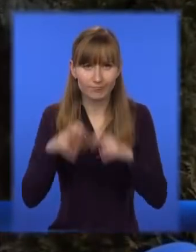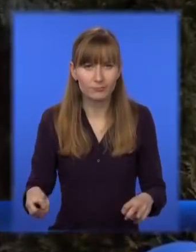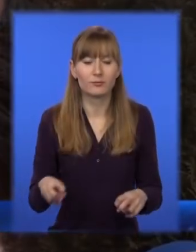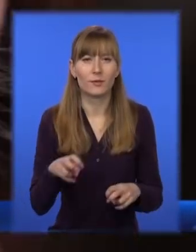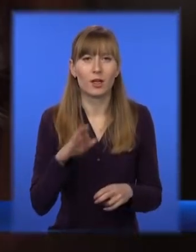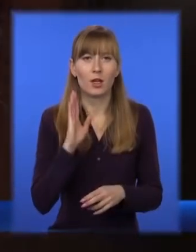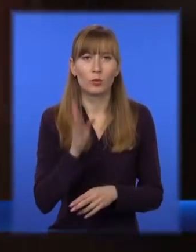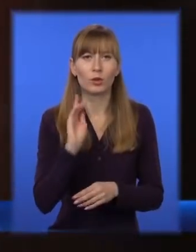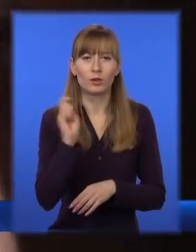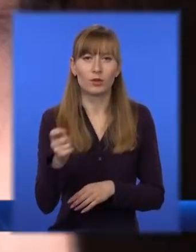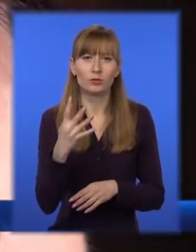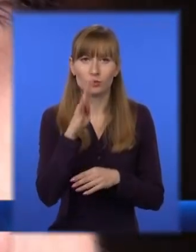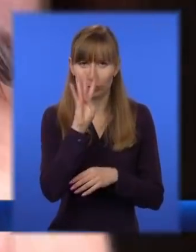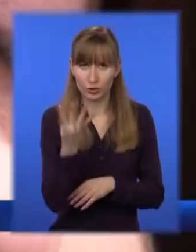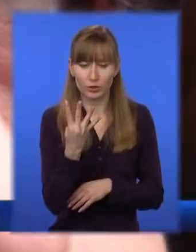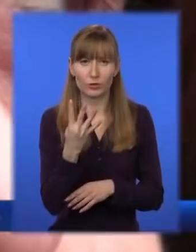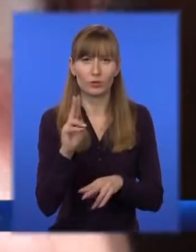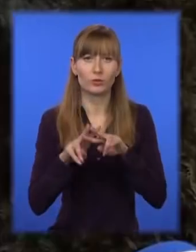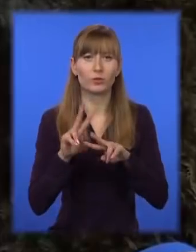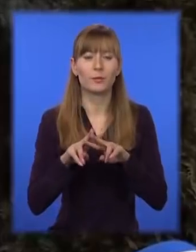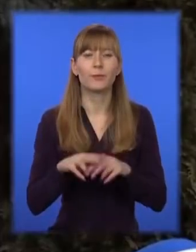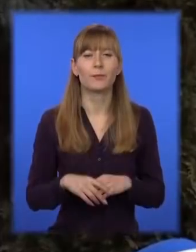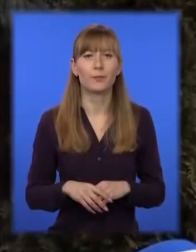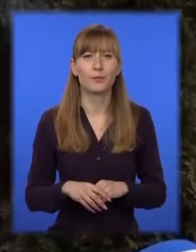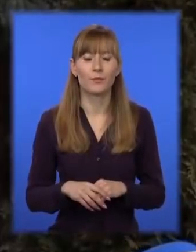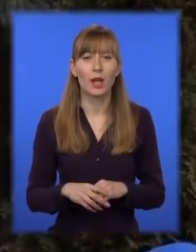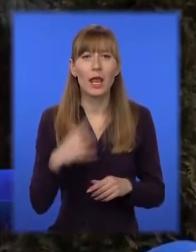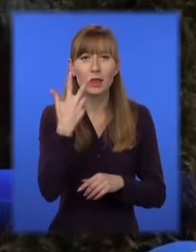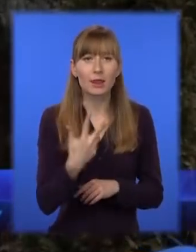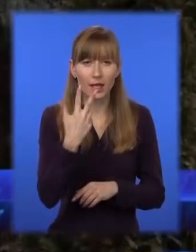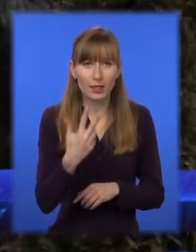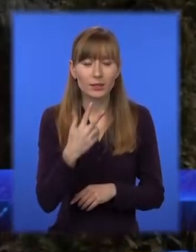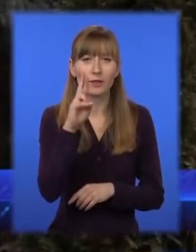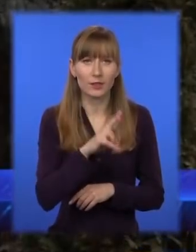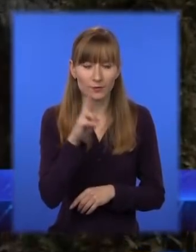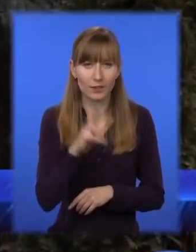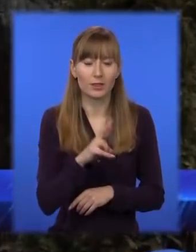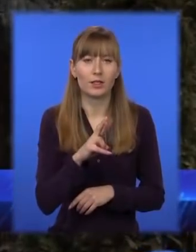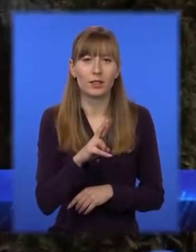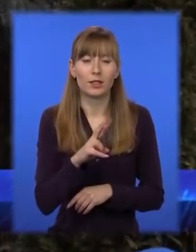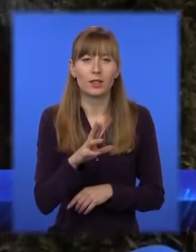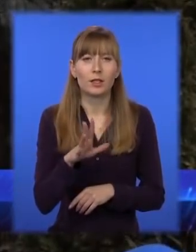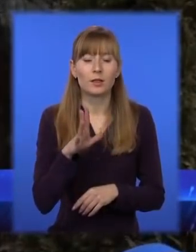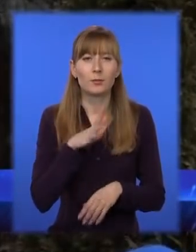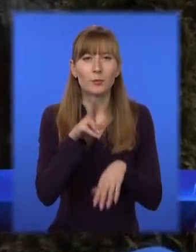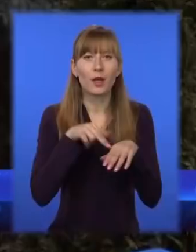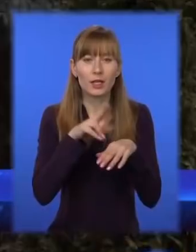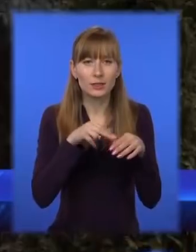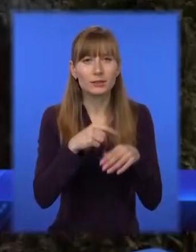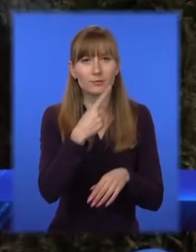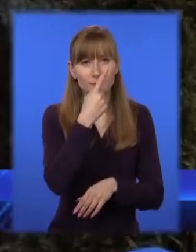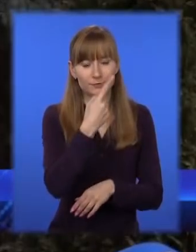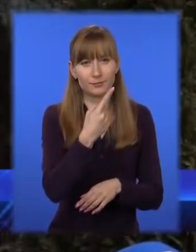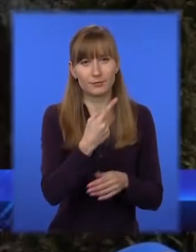чоловікові загрожує до 4 років в'язниці. 3 січня поточного року до чергової частини Криворізького відділу